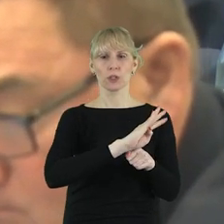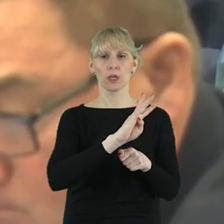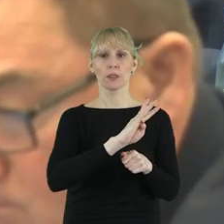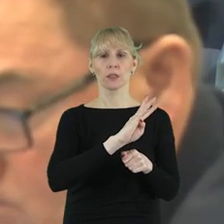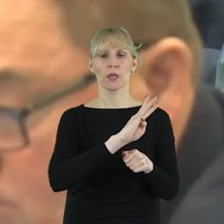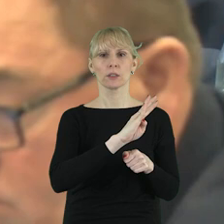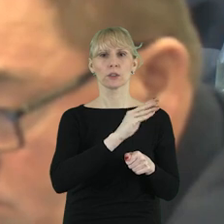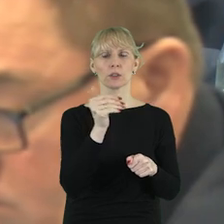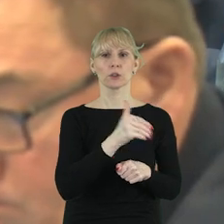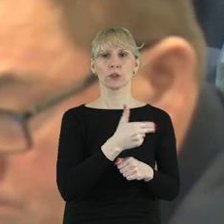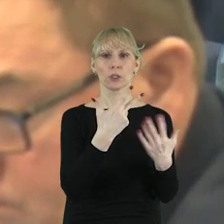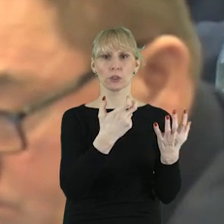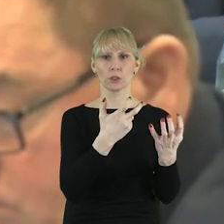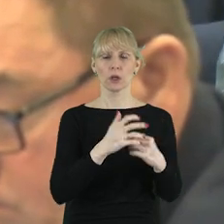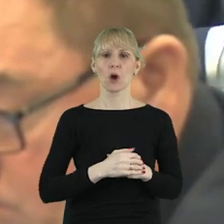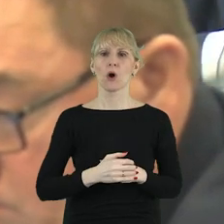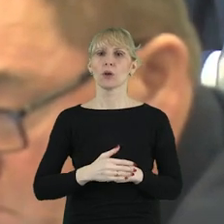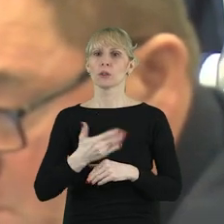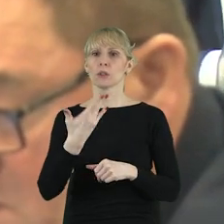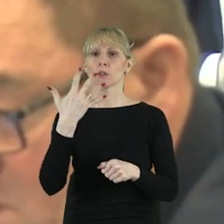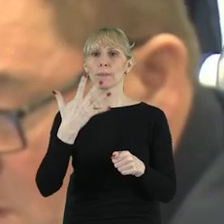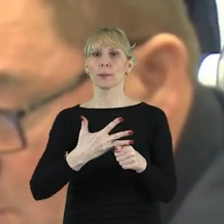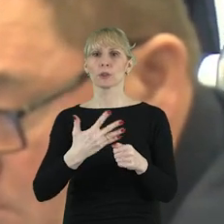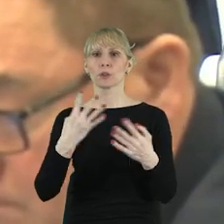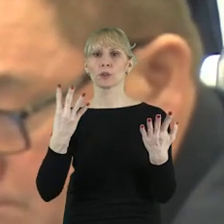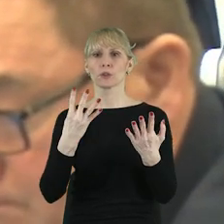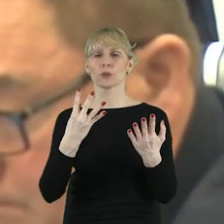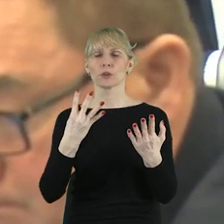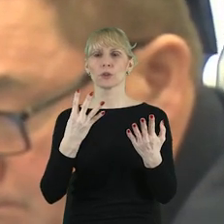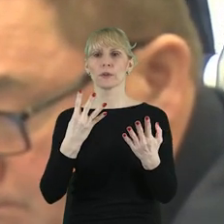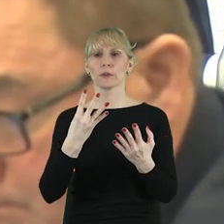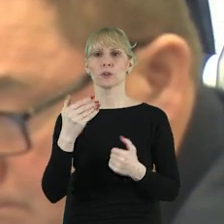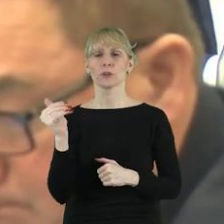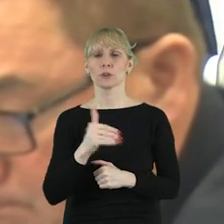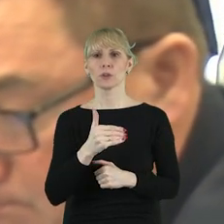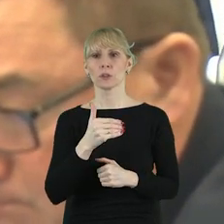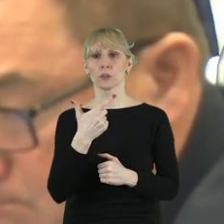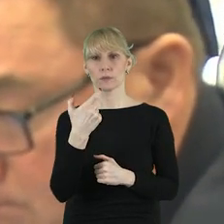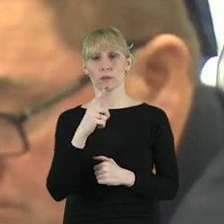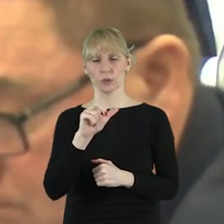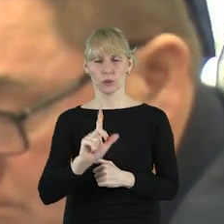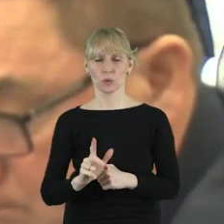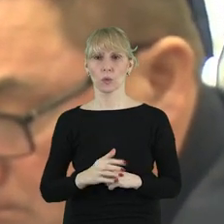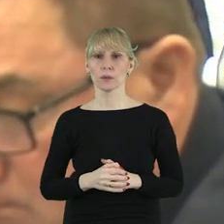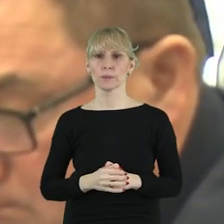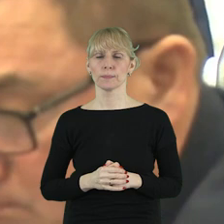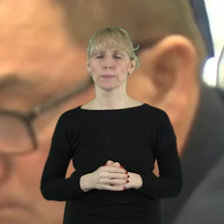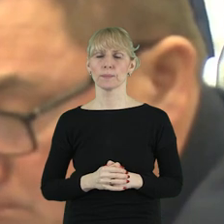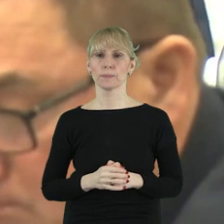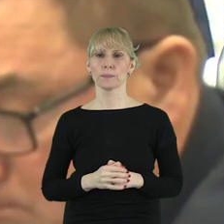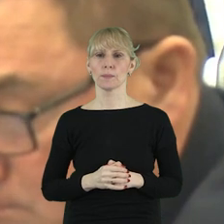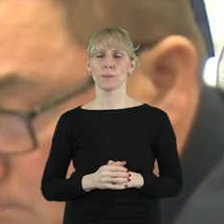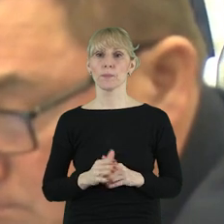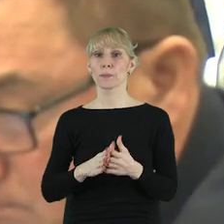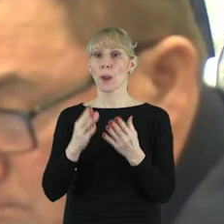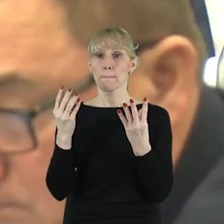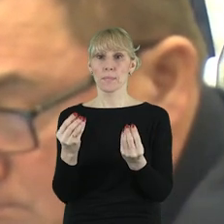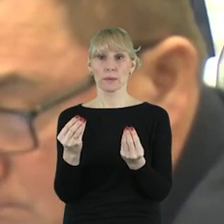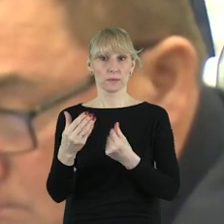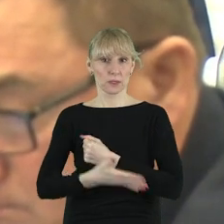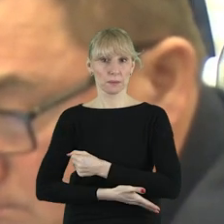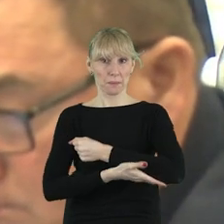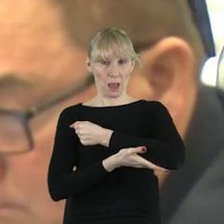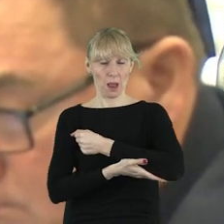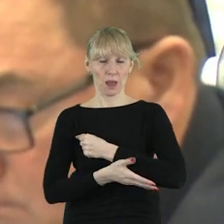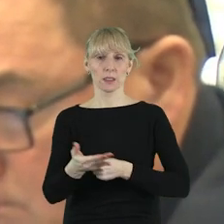to jest 14 800, druga transza 59 200 zł. Środki